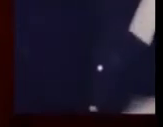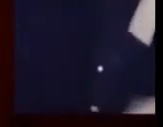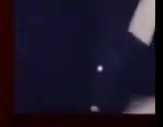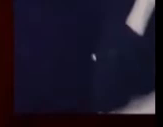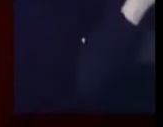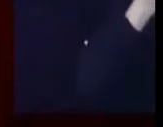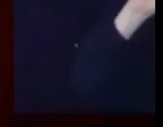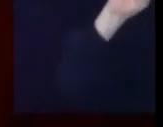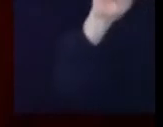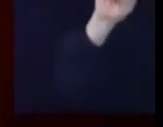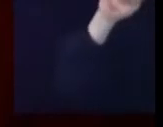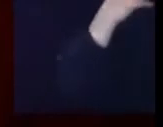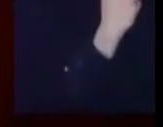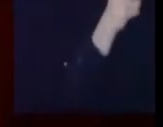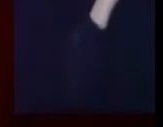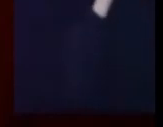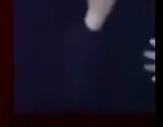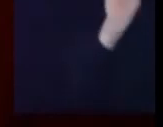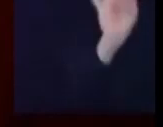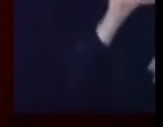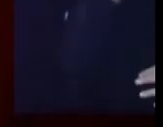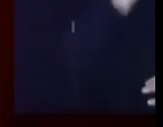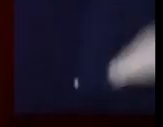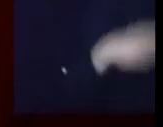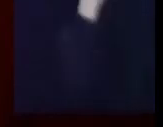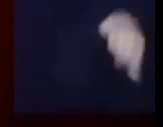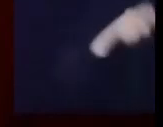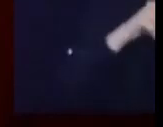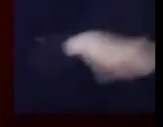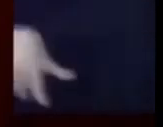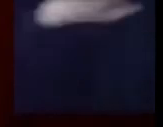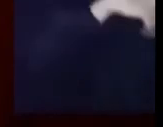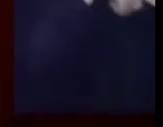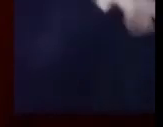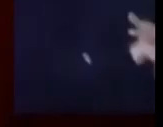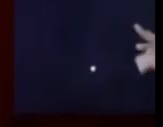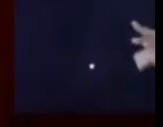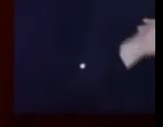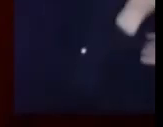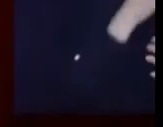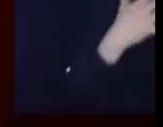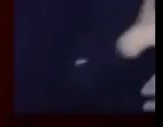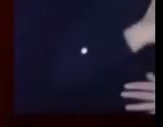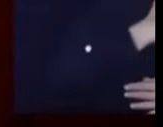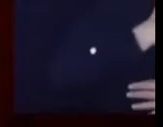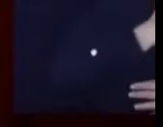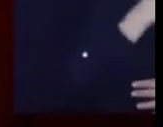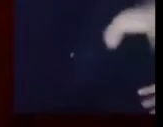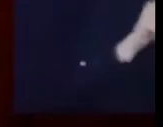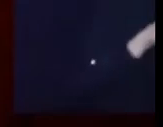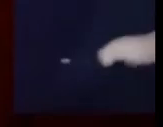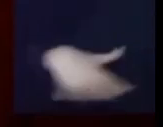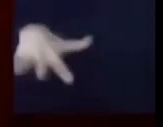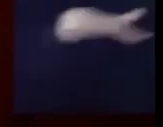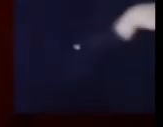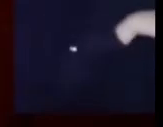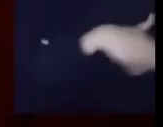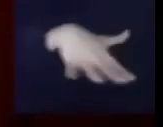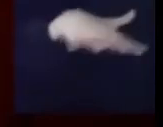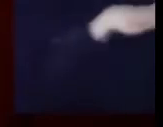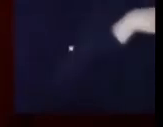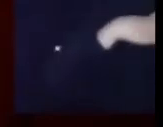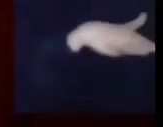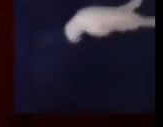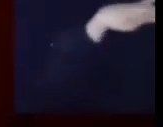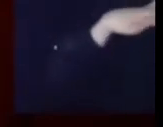tra le altre cose. Insomma, il bene della città comunque, secondo me, non deve essere